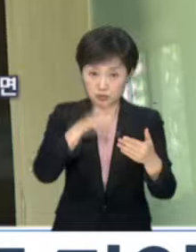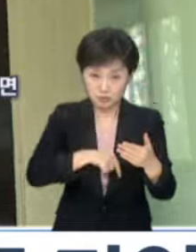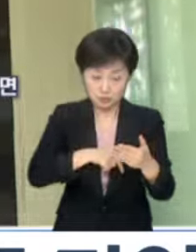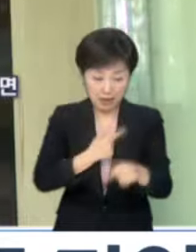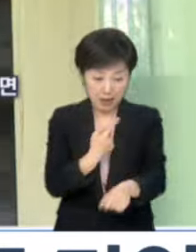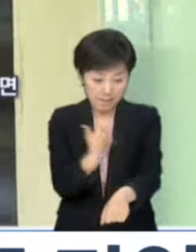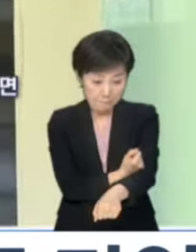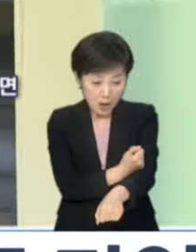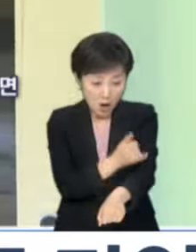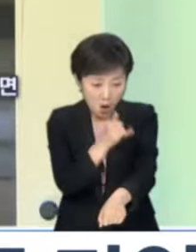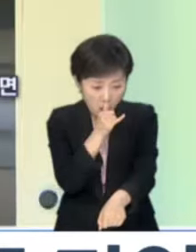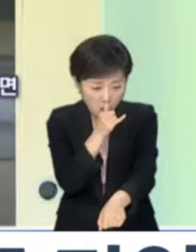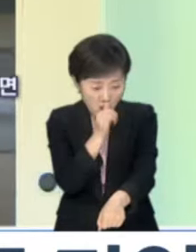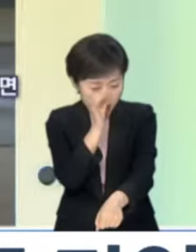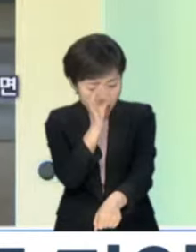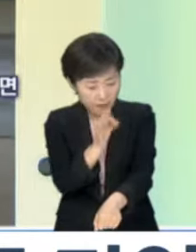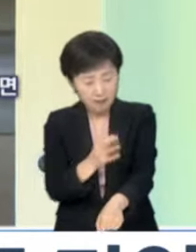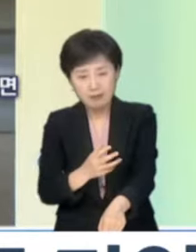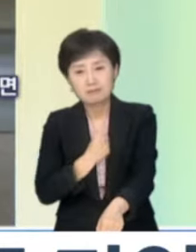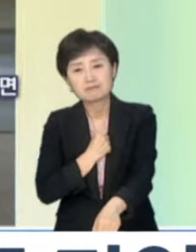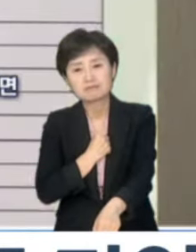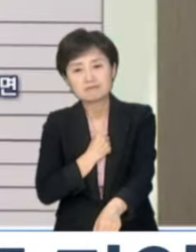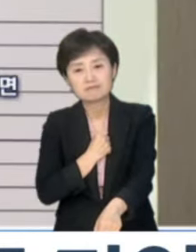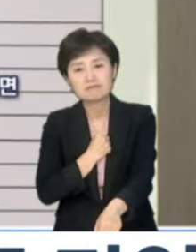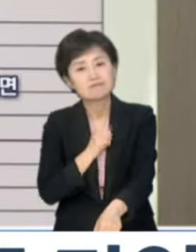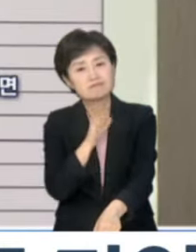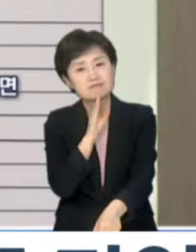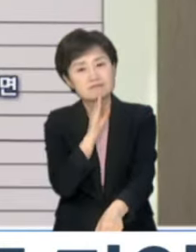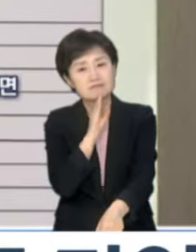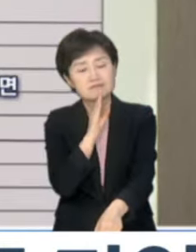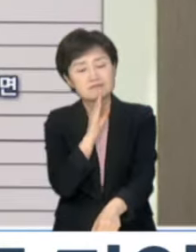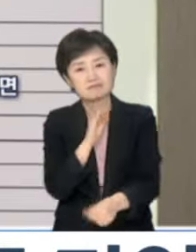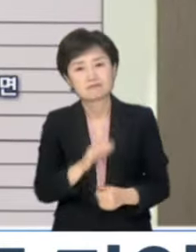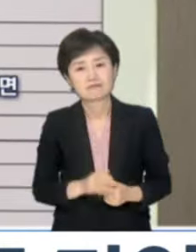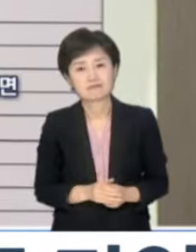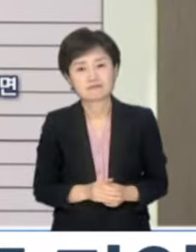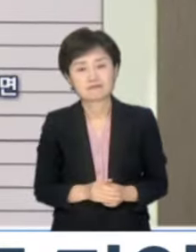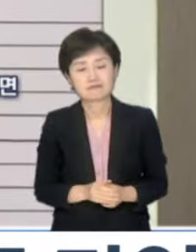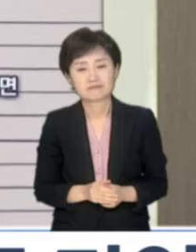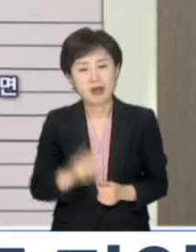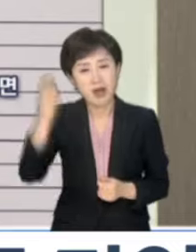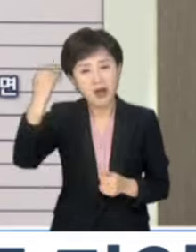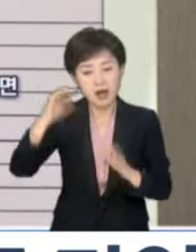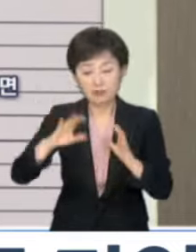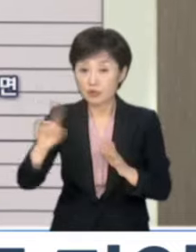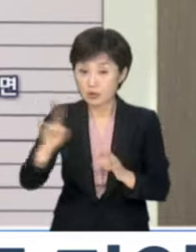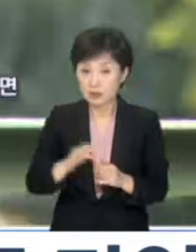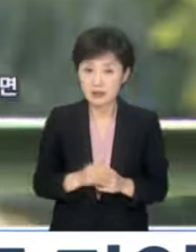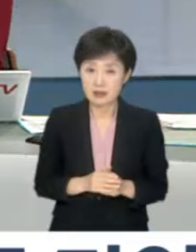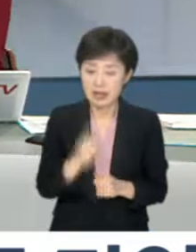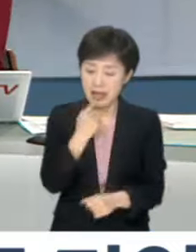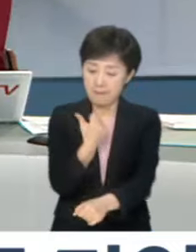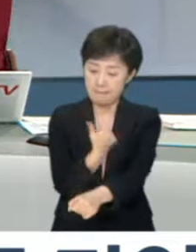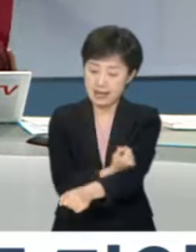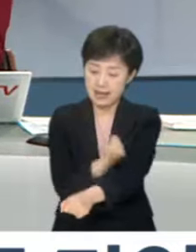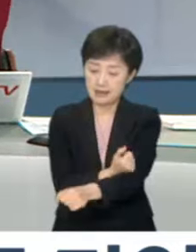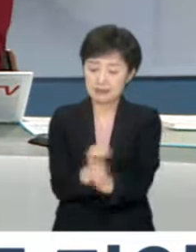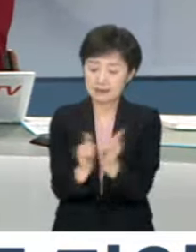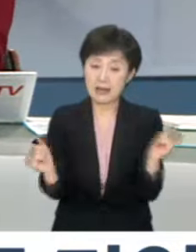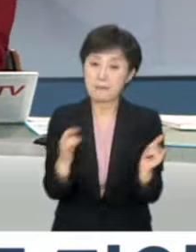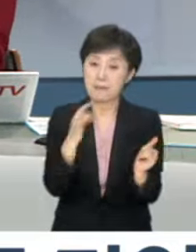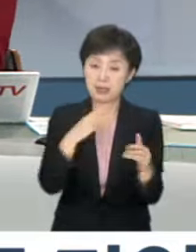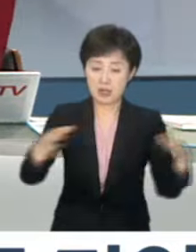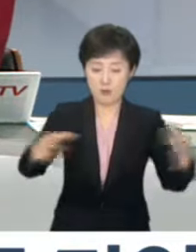게 너무나 좀 충격을 주고 있습니다. 그러니까요. 예. 자, 우리나라 같은 경우는 마약 사범들만